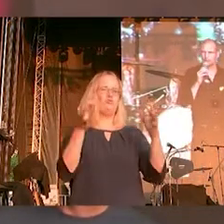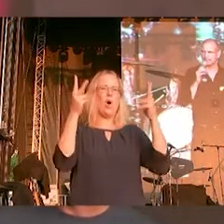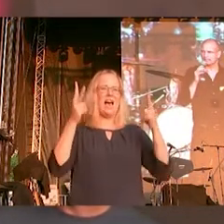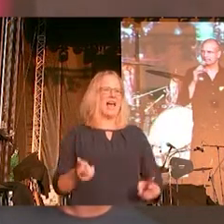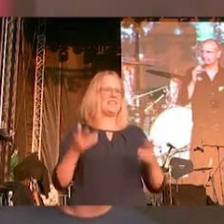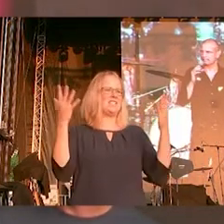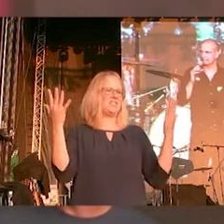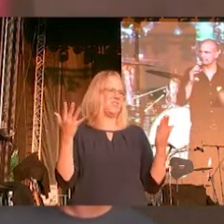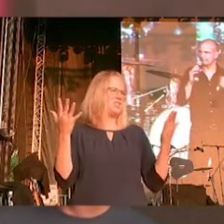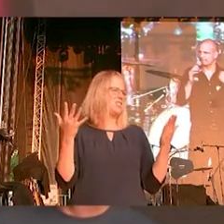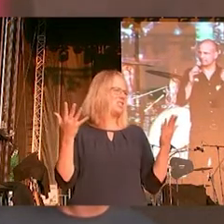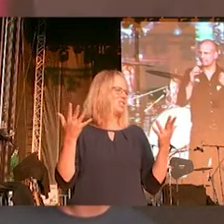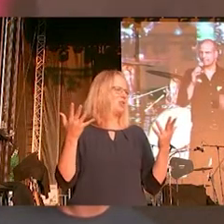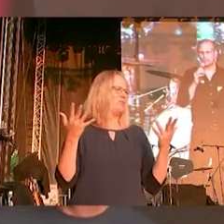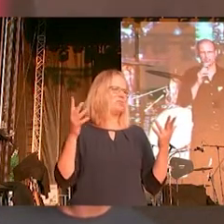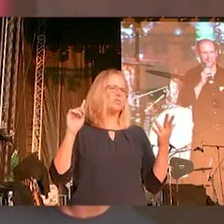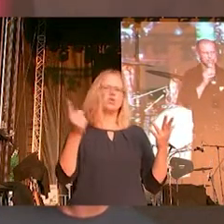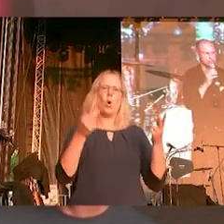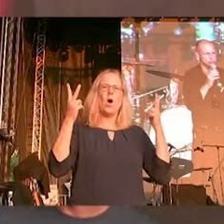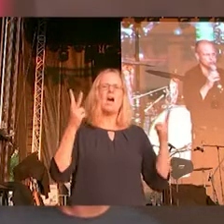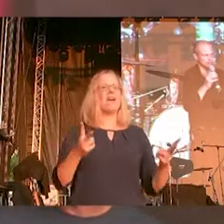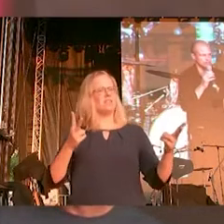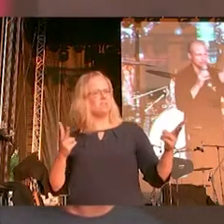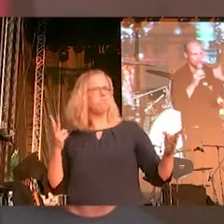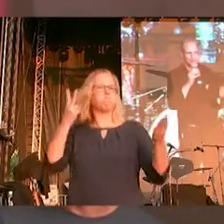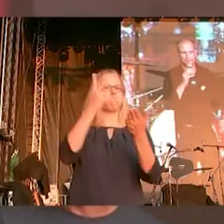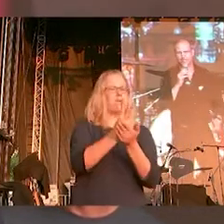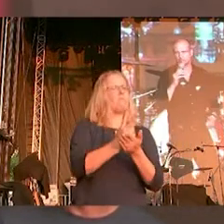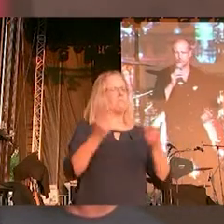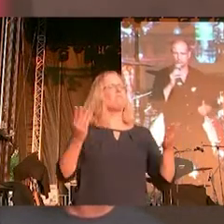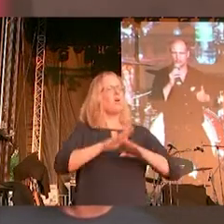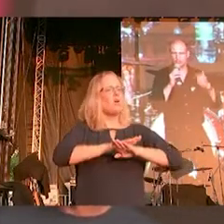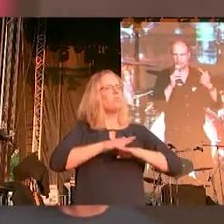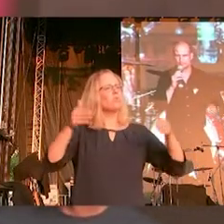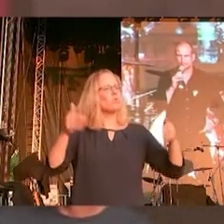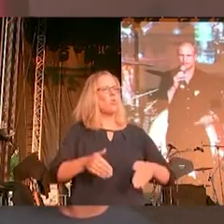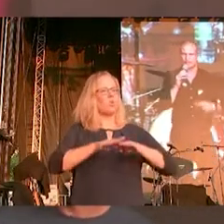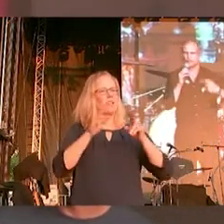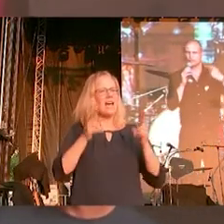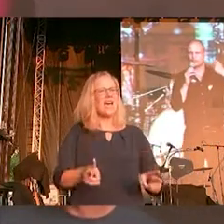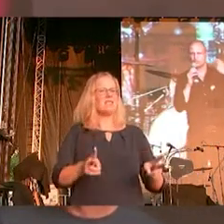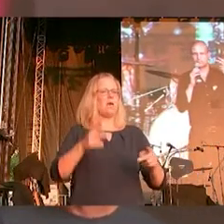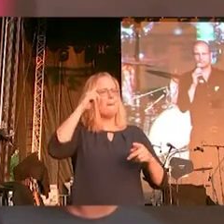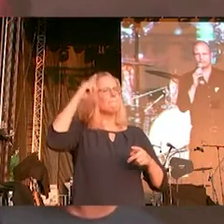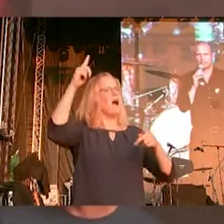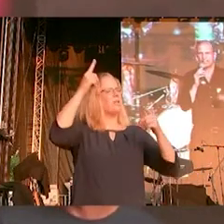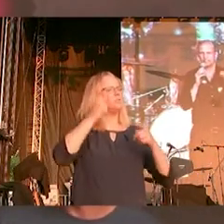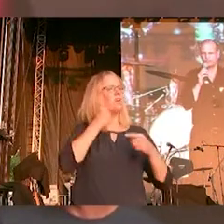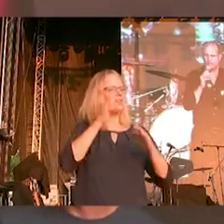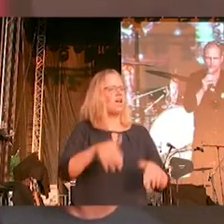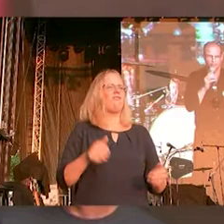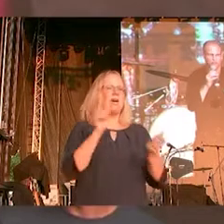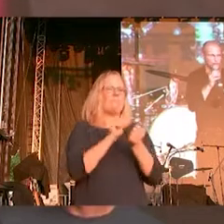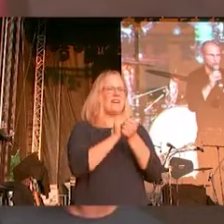um sich einzutreten für das Grundrecht auf freie Meinungsäußerung, auf Pressefreiheit und natürlich auf die Freiheit